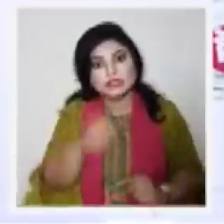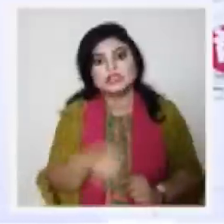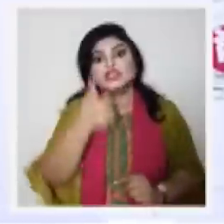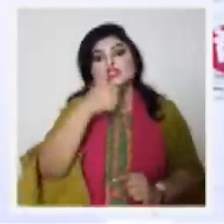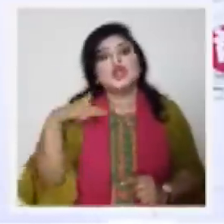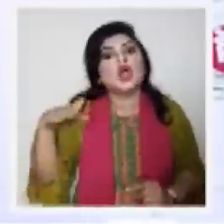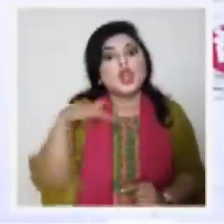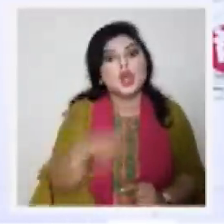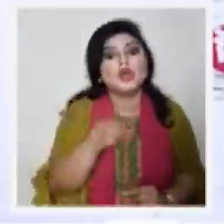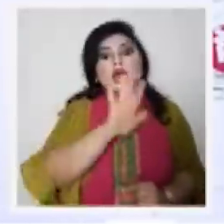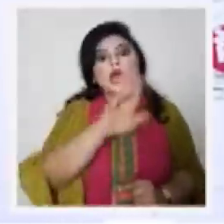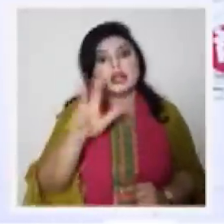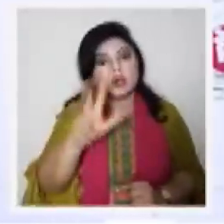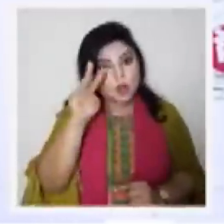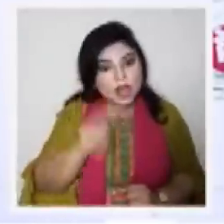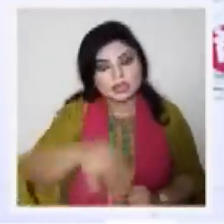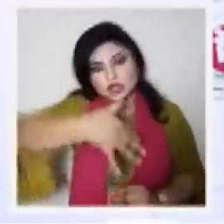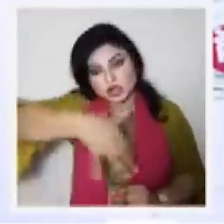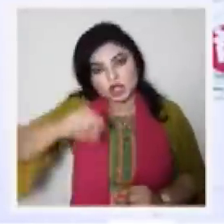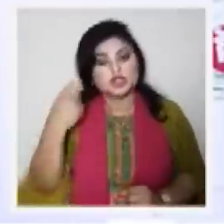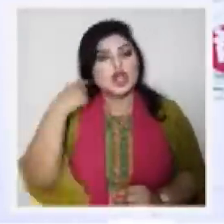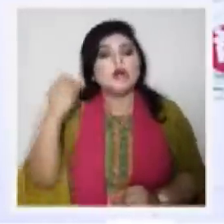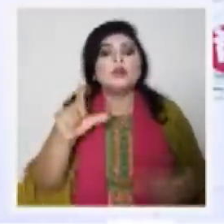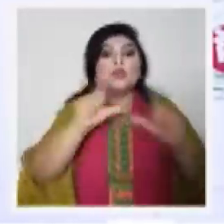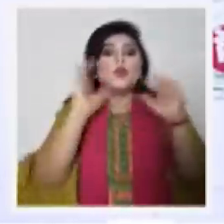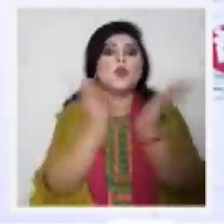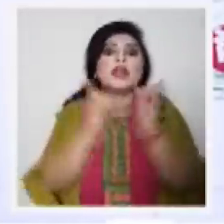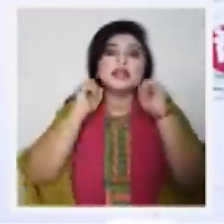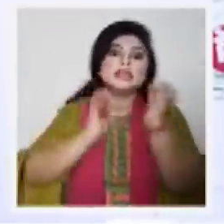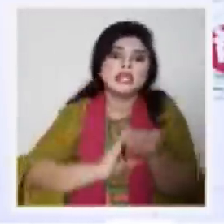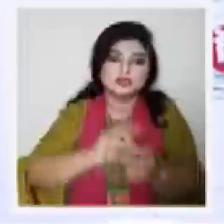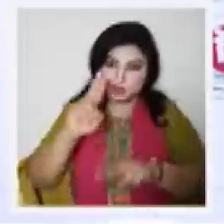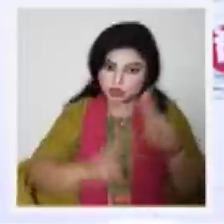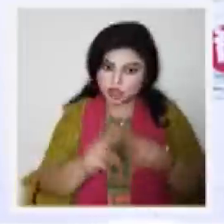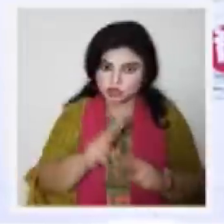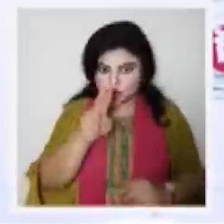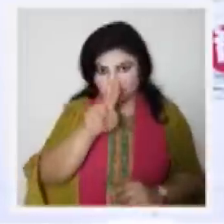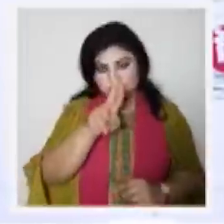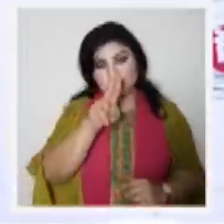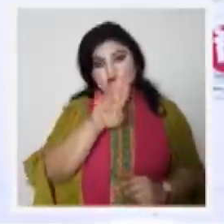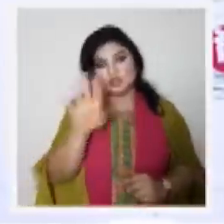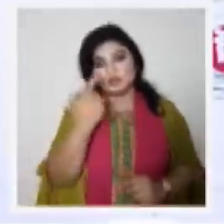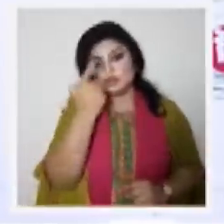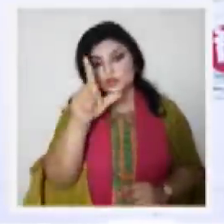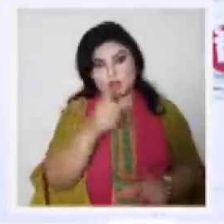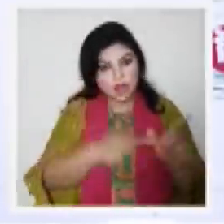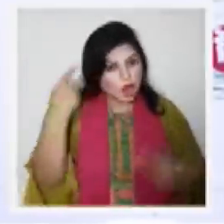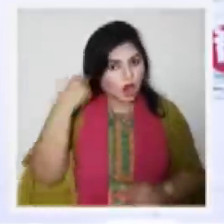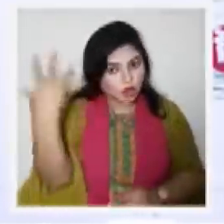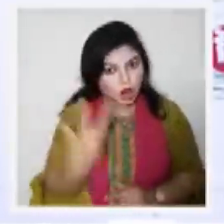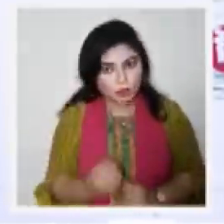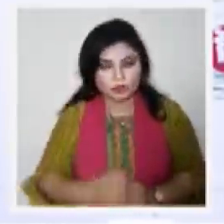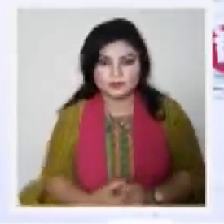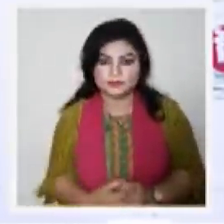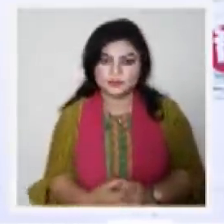9,753 জন এবং এ পর্যন্ত মৃত্যুবরণ করেছেন 628,903 জন। দক্ষিণ পূর্ব এশিয়া এবং বিশ্ব পরিস্থিতি সূত্র,